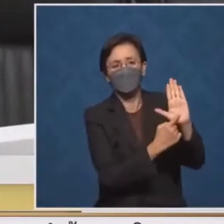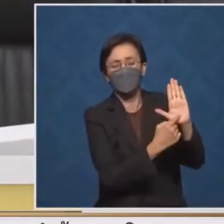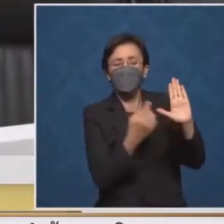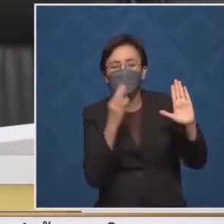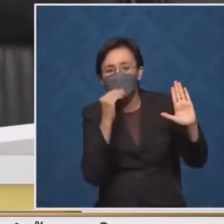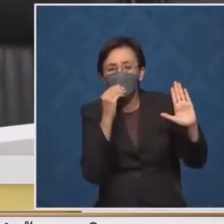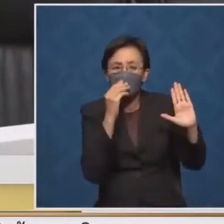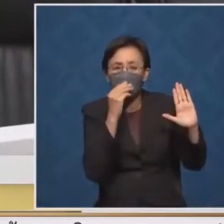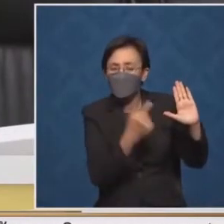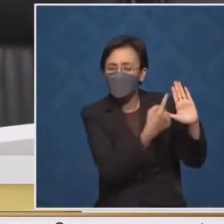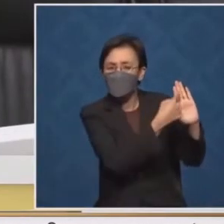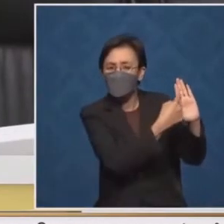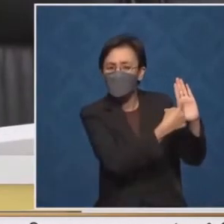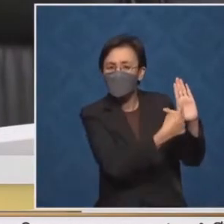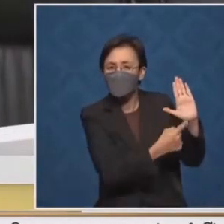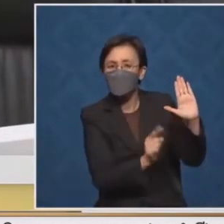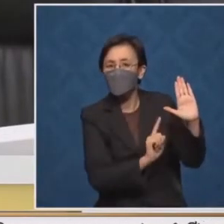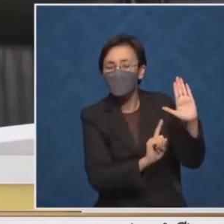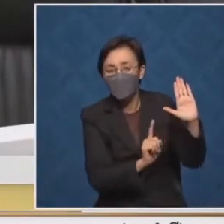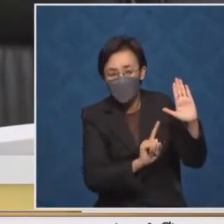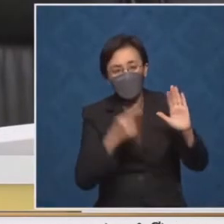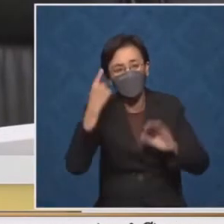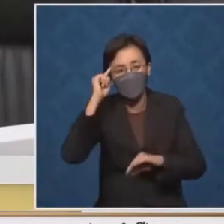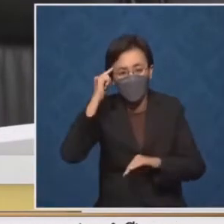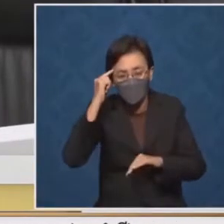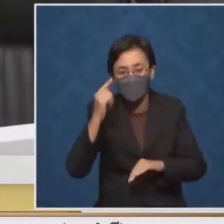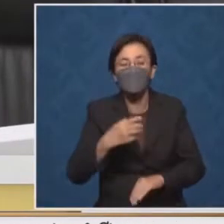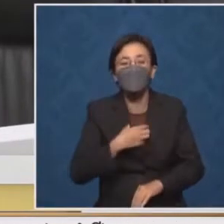ขอ